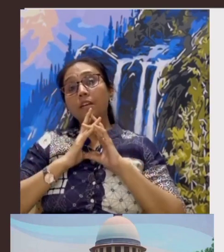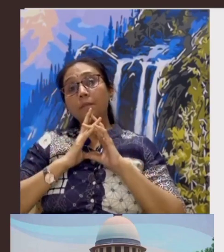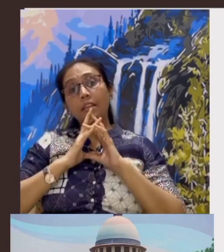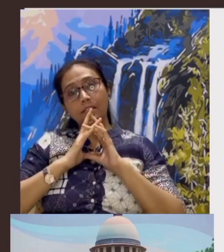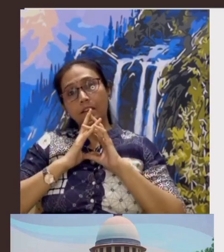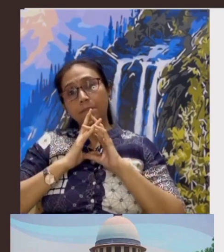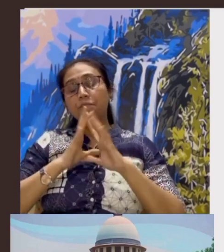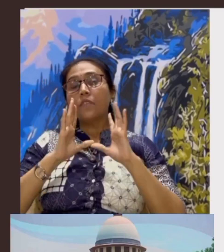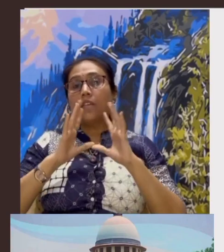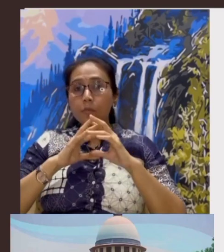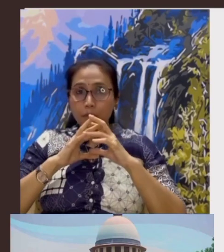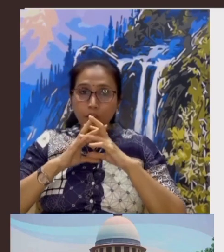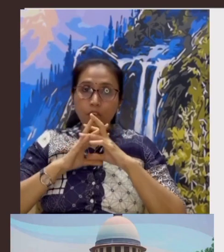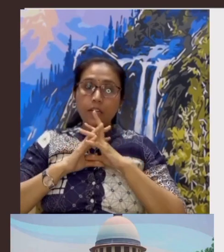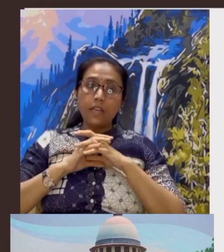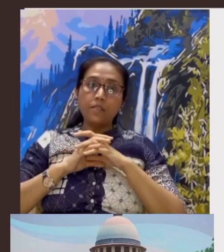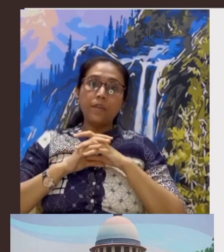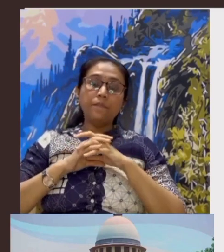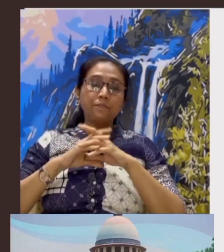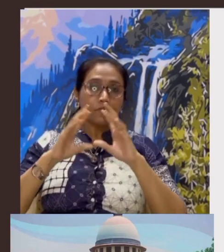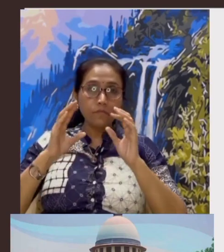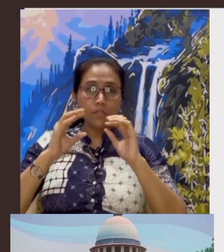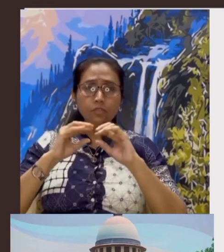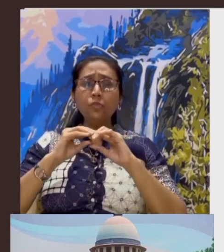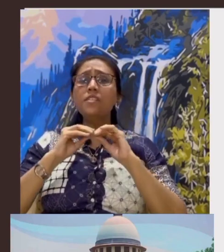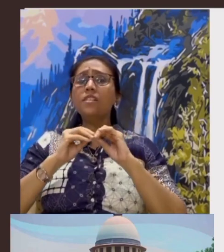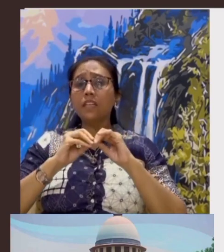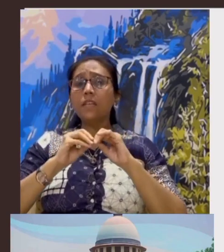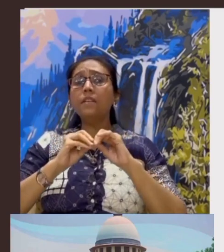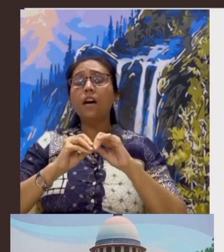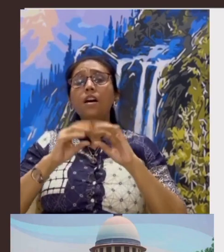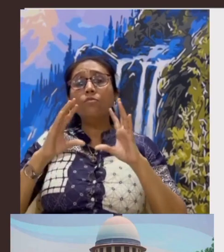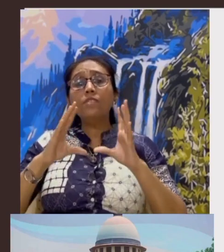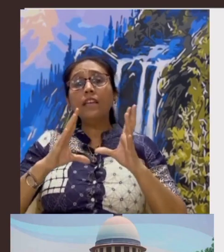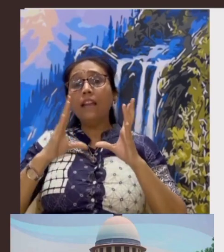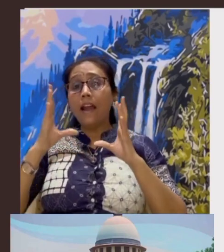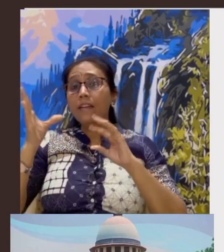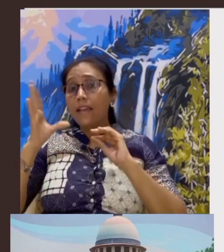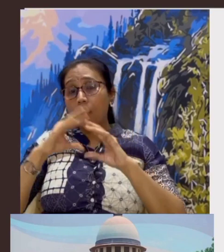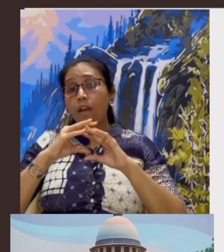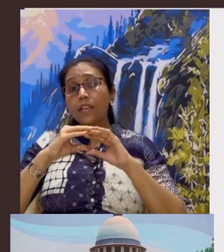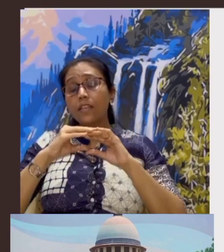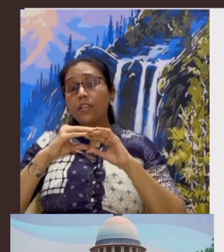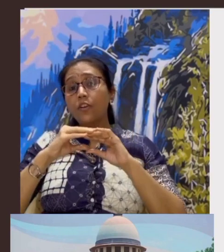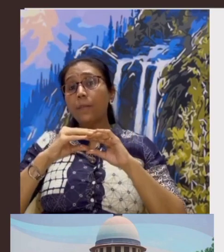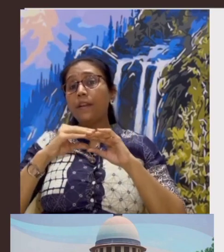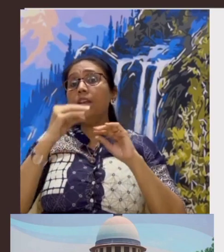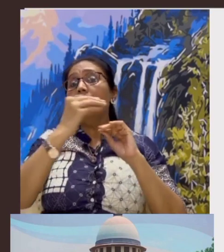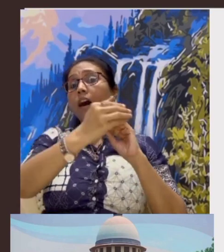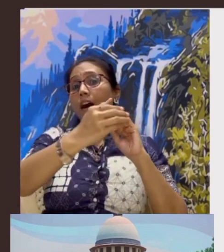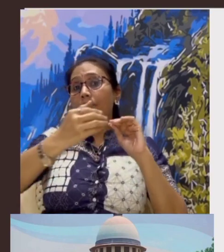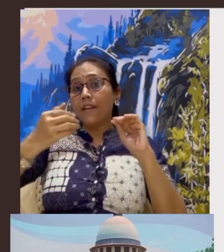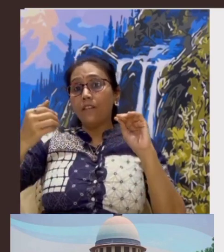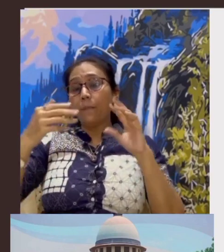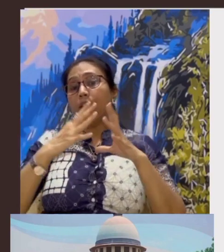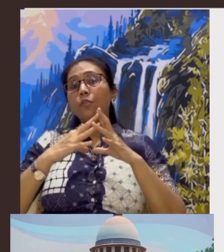का केस था। इस पर्टिकुलर केस में जो मिस्टर हकीम था उसकी लैंड एक्वायर की थी गवर्नमेंट ने